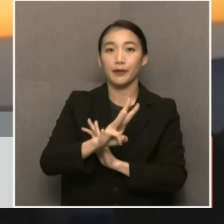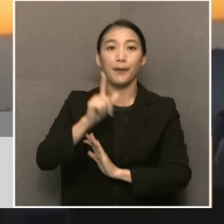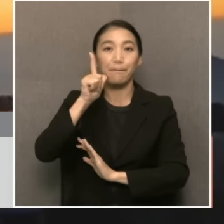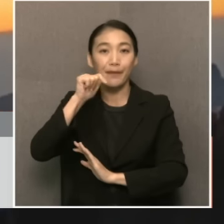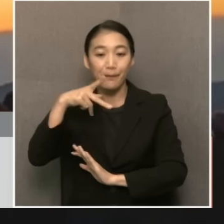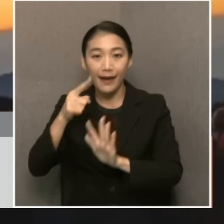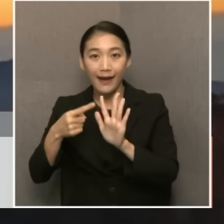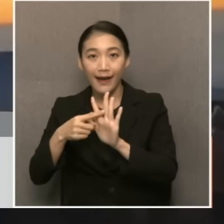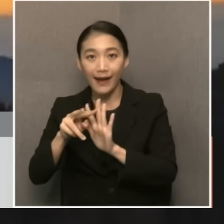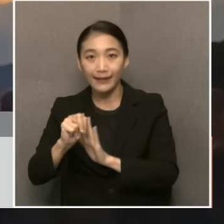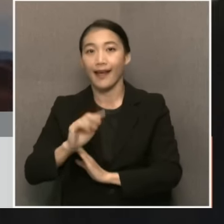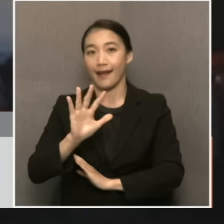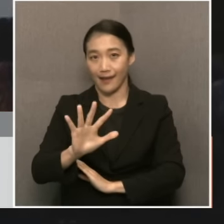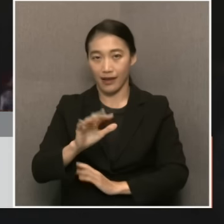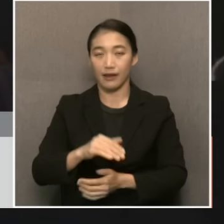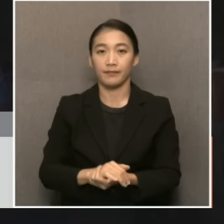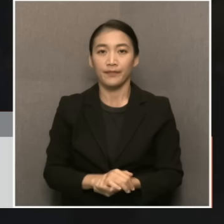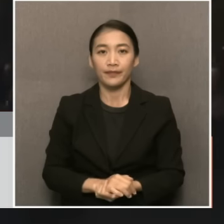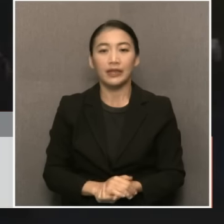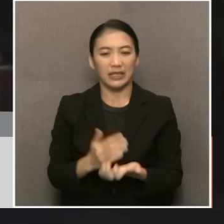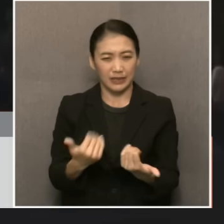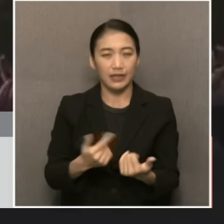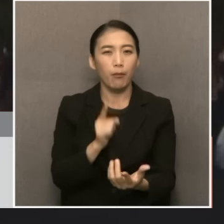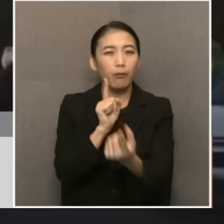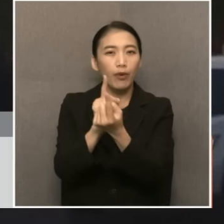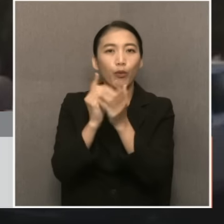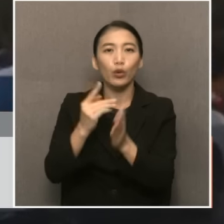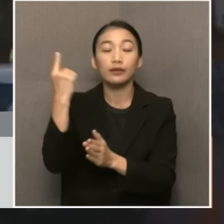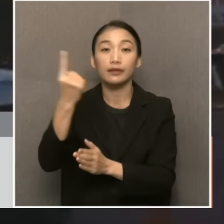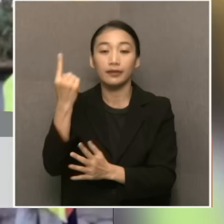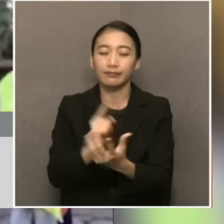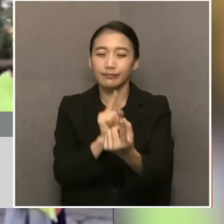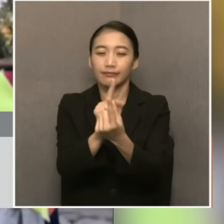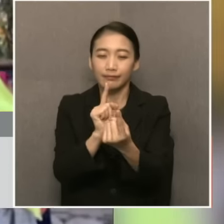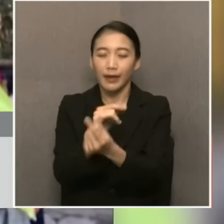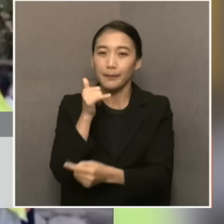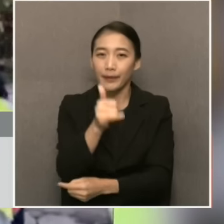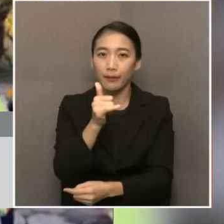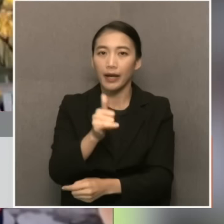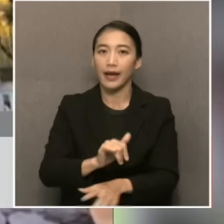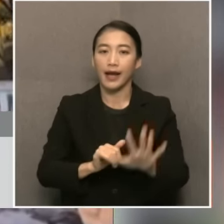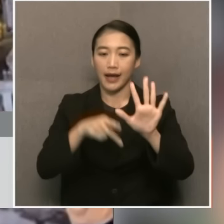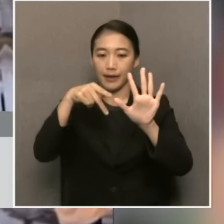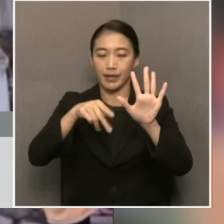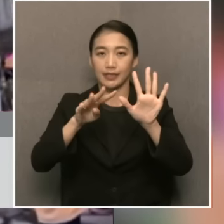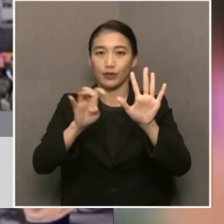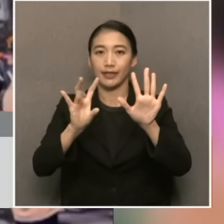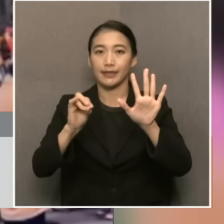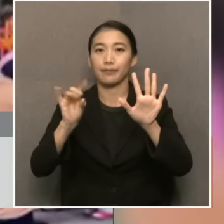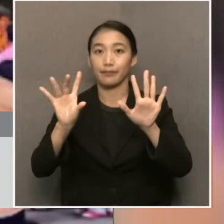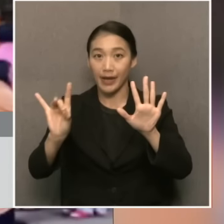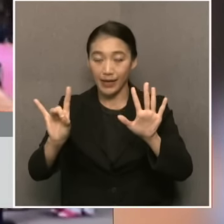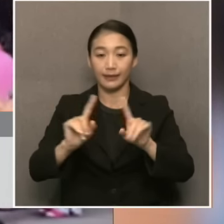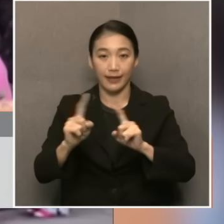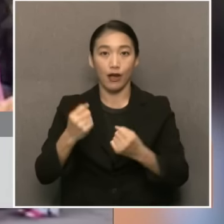าเซลเซียสสถิตินักท่องเที่ยวสะสมจากเมื่อวาน 5,478 คนมียานพาหนะขึ้นไปที่ดอย